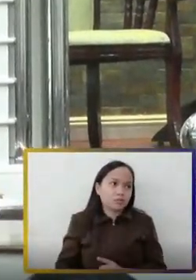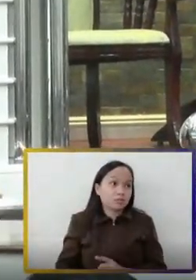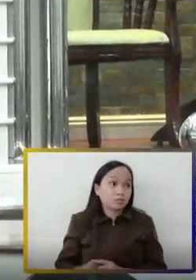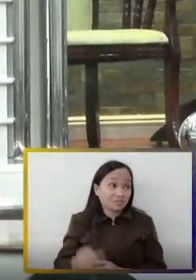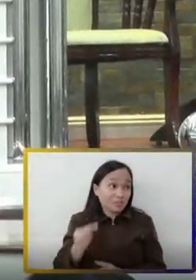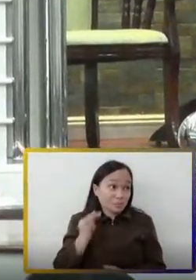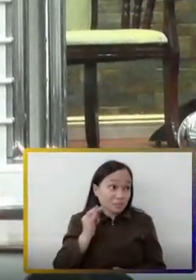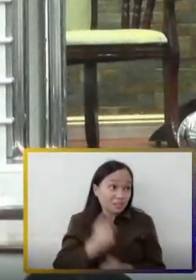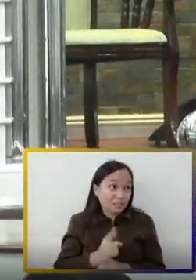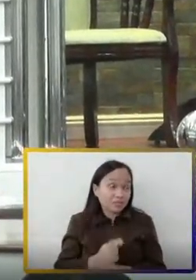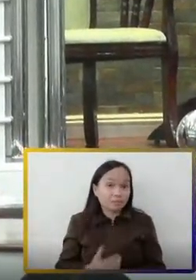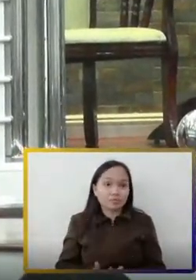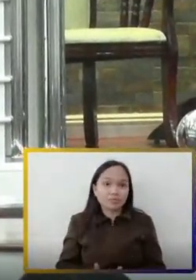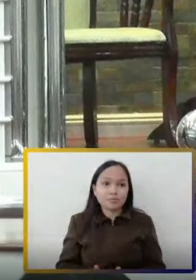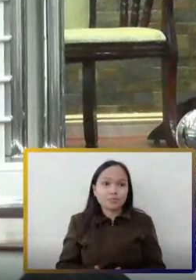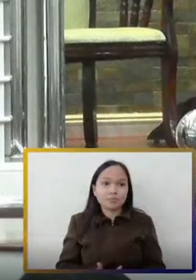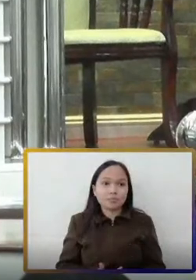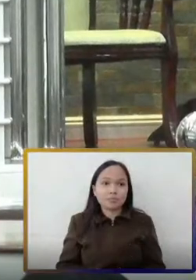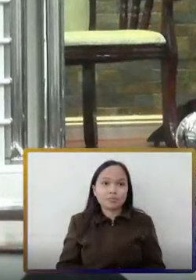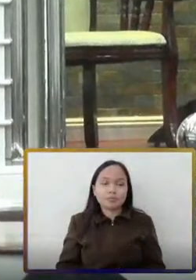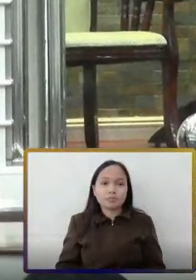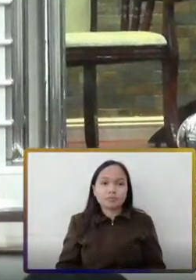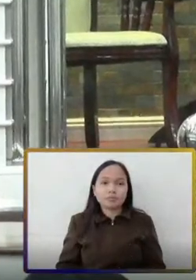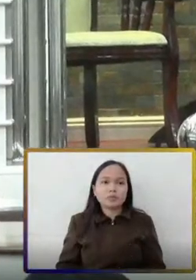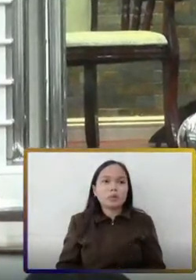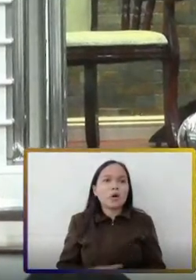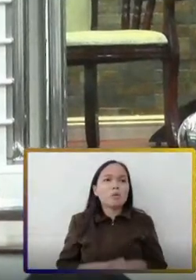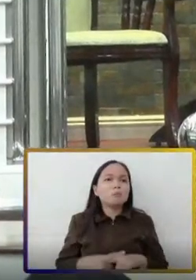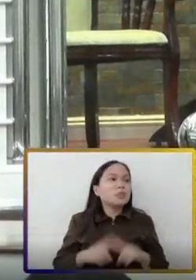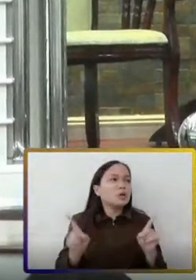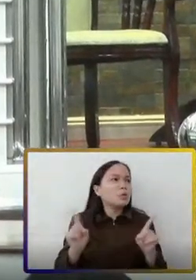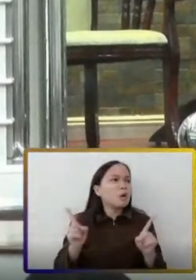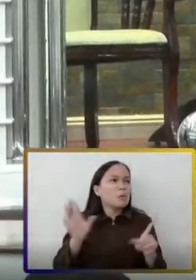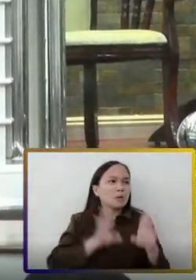Imagine that. Kapatid, ang problema natin